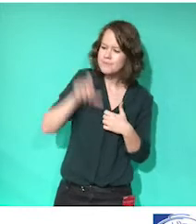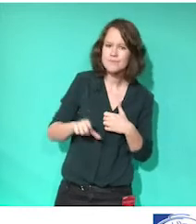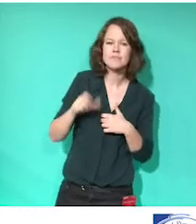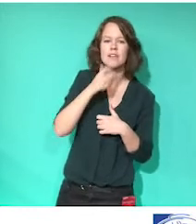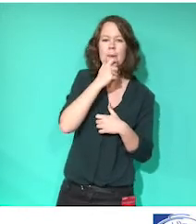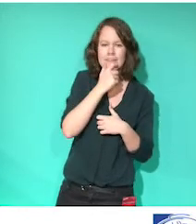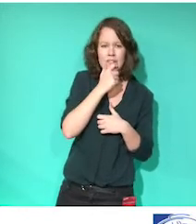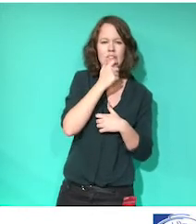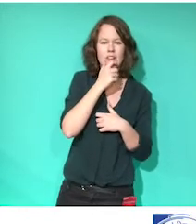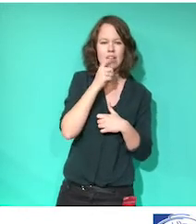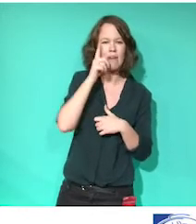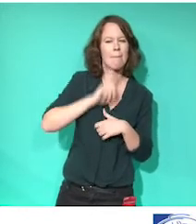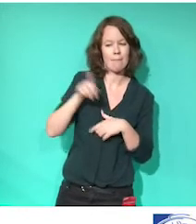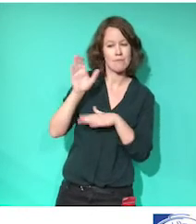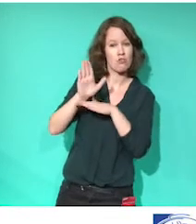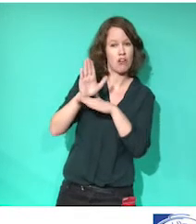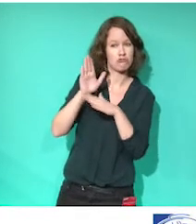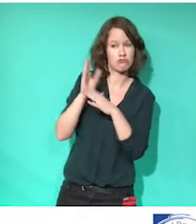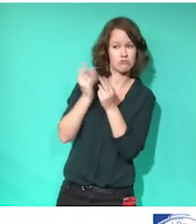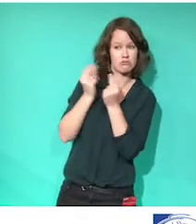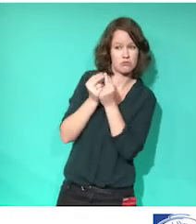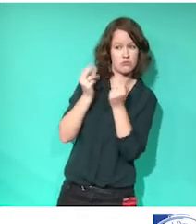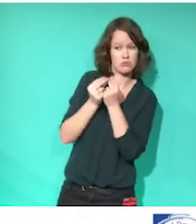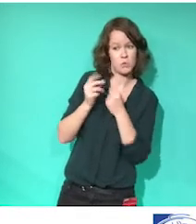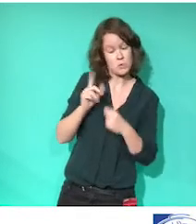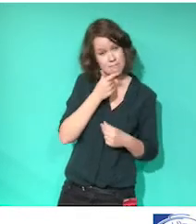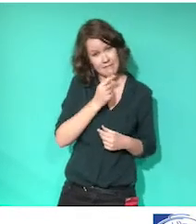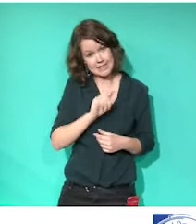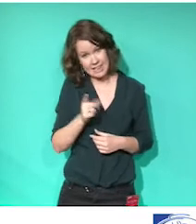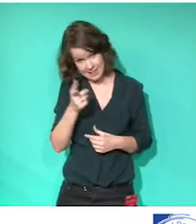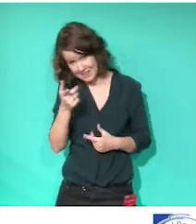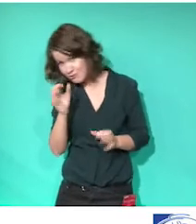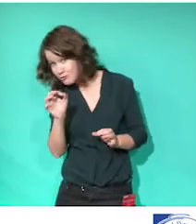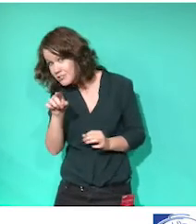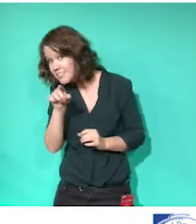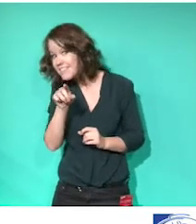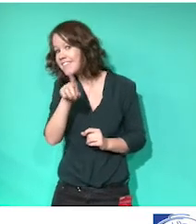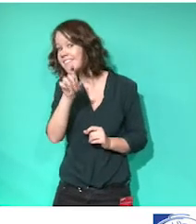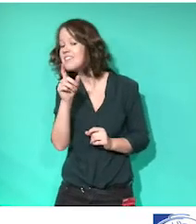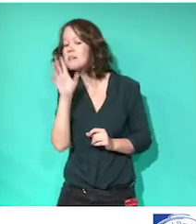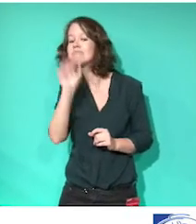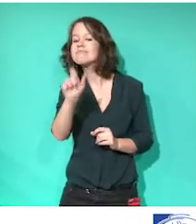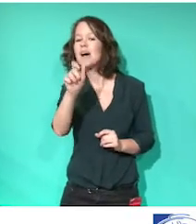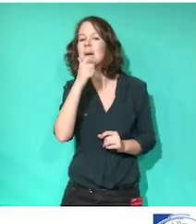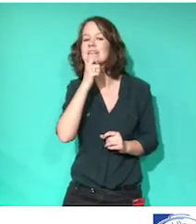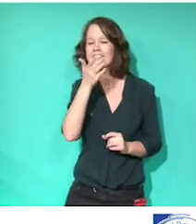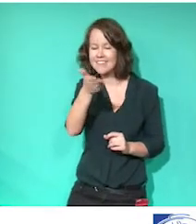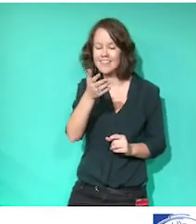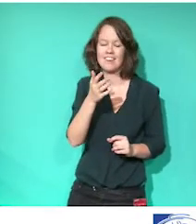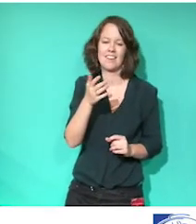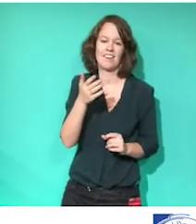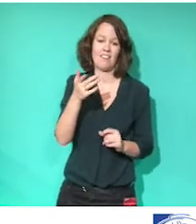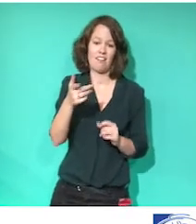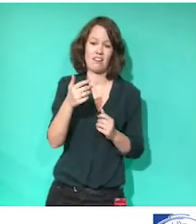de l'arbitrage au féminin aussi. C'est quand même pas facile d'arbitrer. Charlotte le sait. Quand elle est sur une